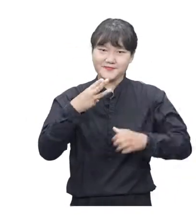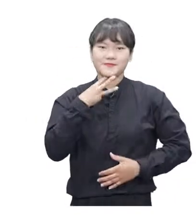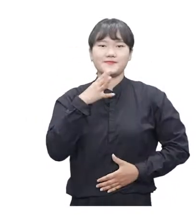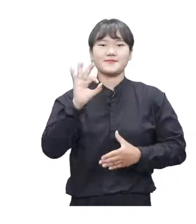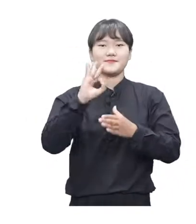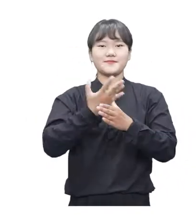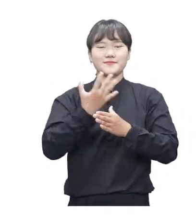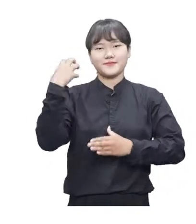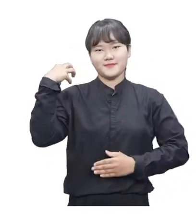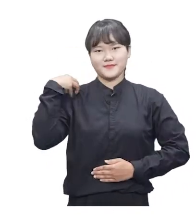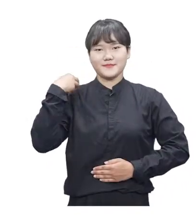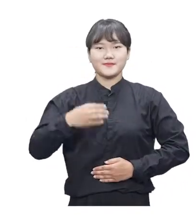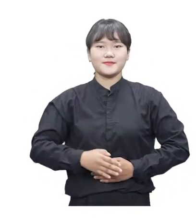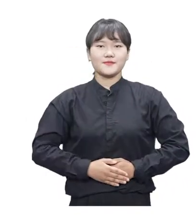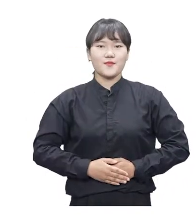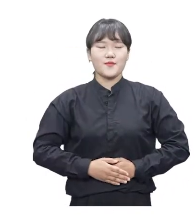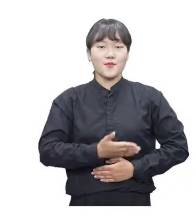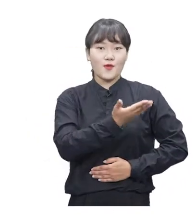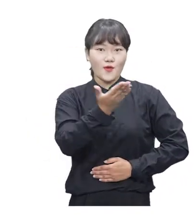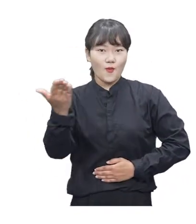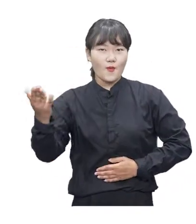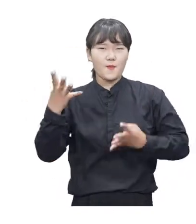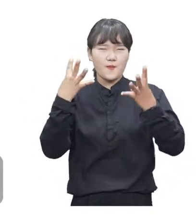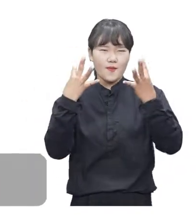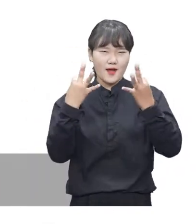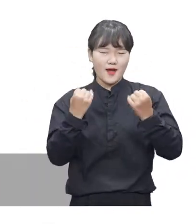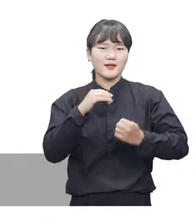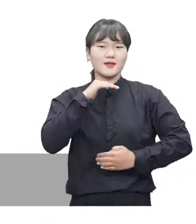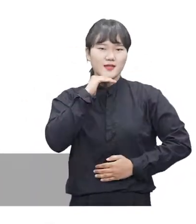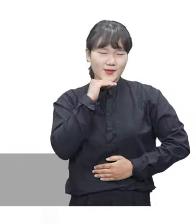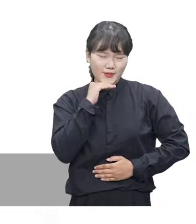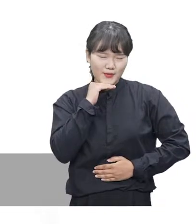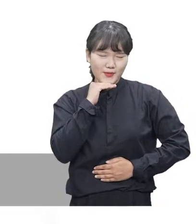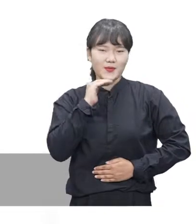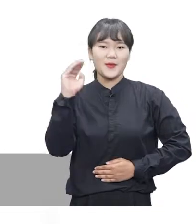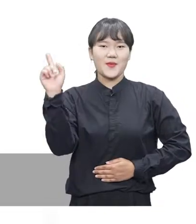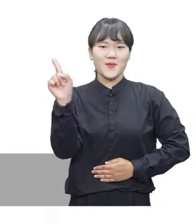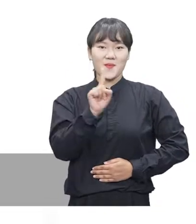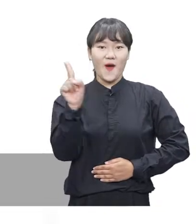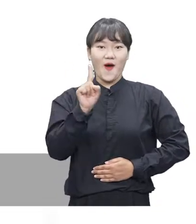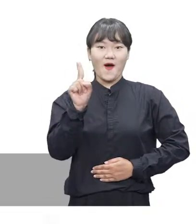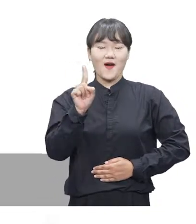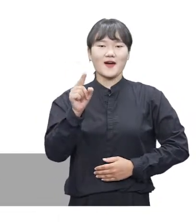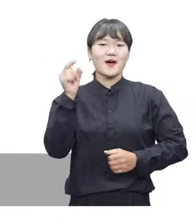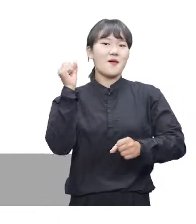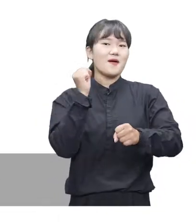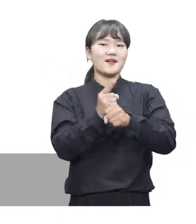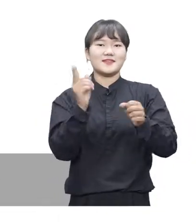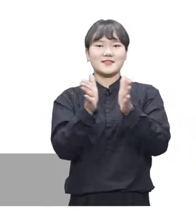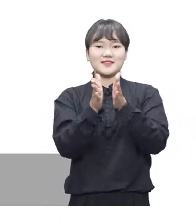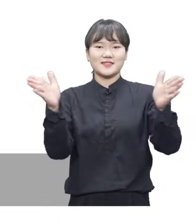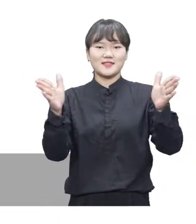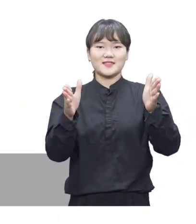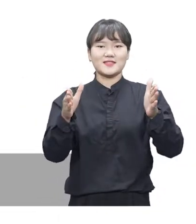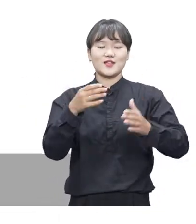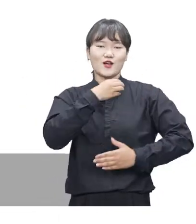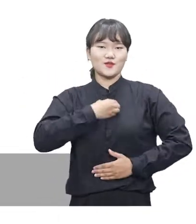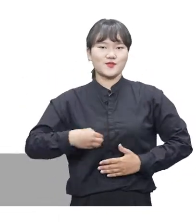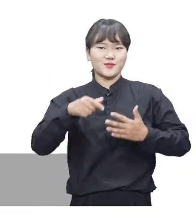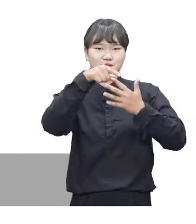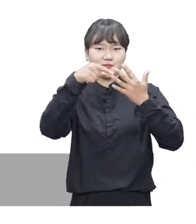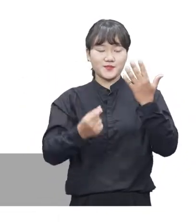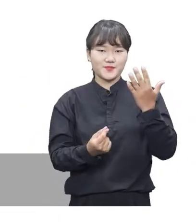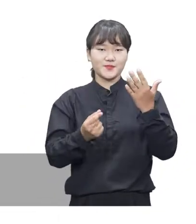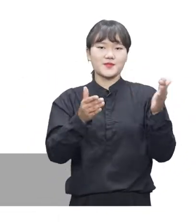안녕하세요. 3분 한양의 이현주입니다. 여러분 많이 기다리셨죠? 드디어 시작된다고 합니다. 주민자치센터 프로그램이